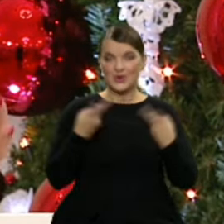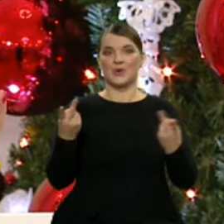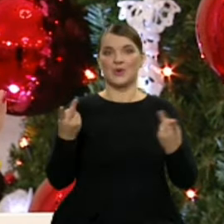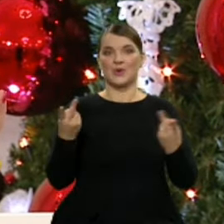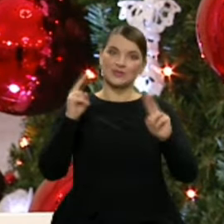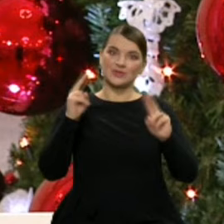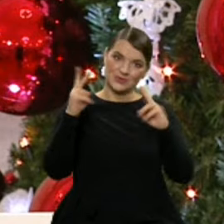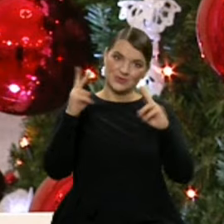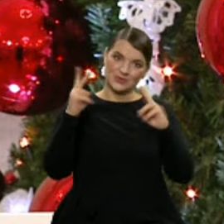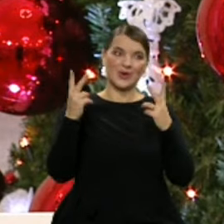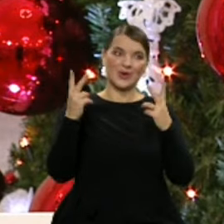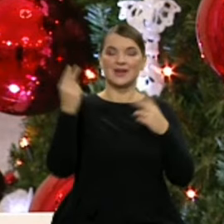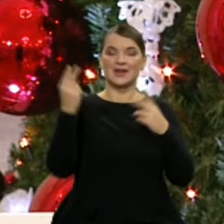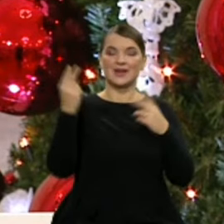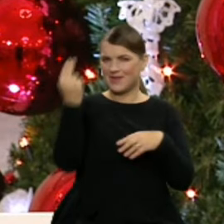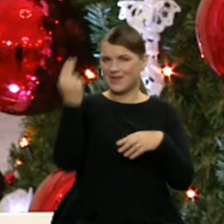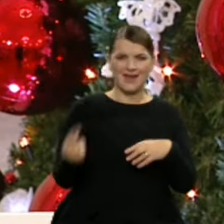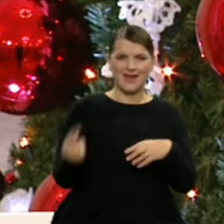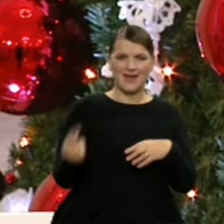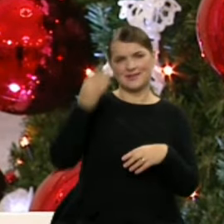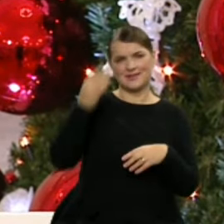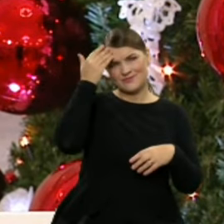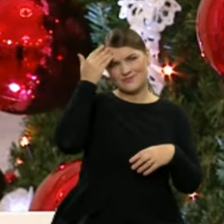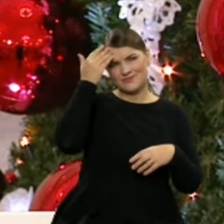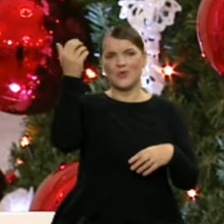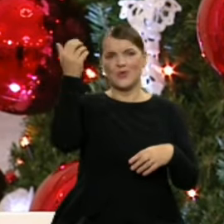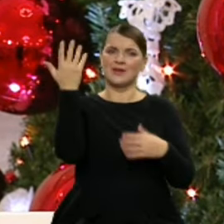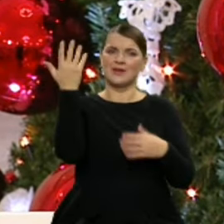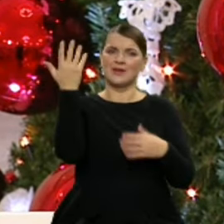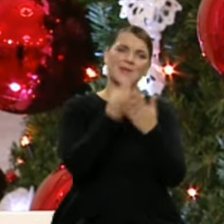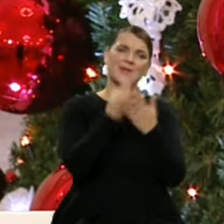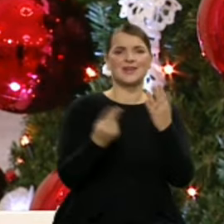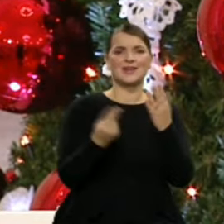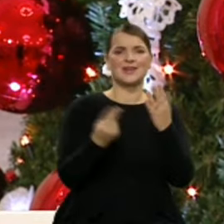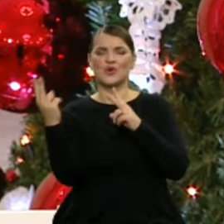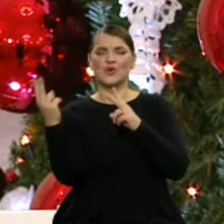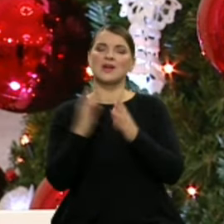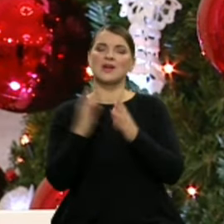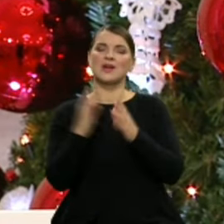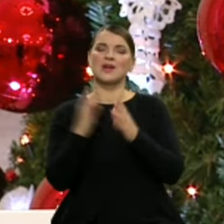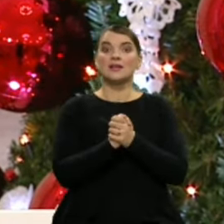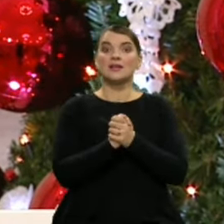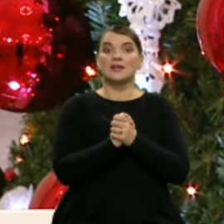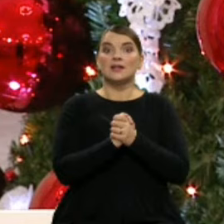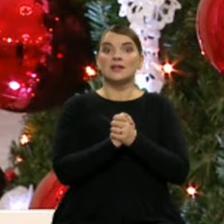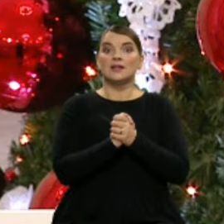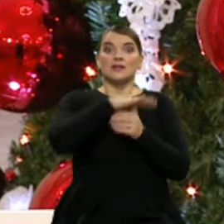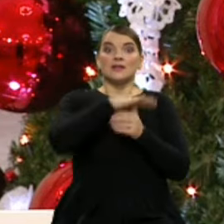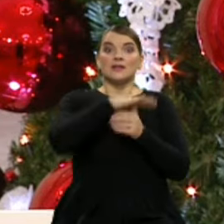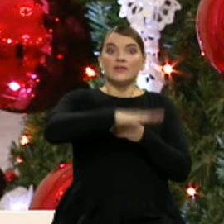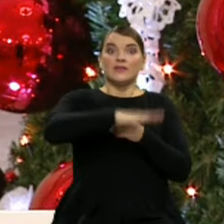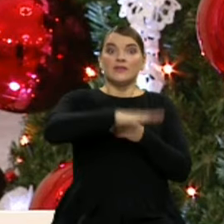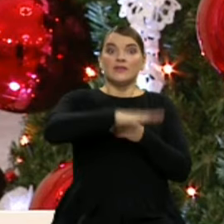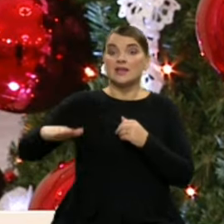iššoką, meniniais gebėjimai iššoką, piešia labai gražiai, mūsų didieji vaikai jau suaugė.